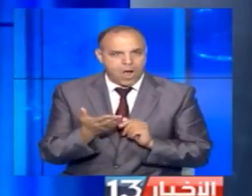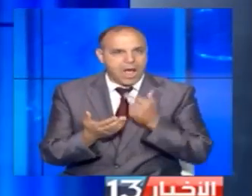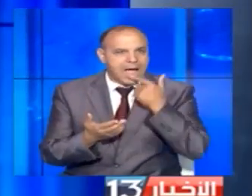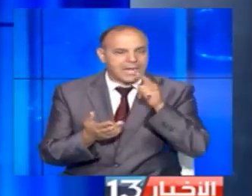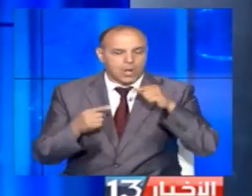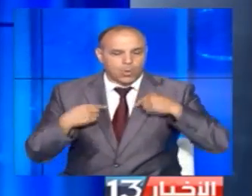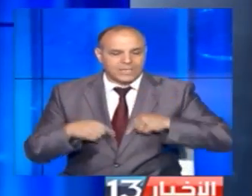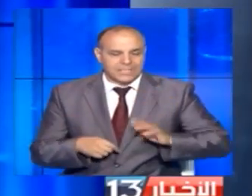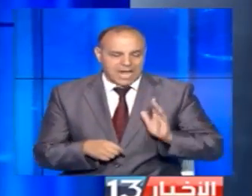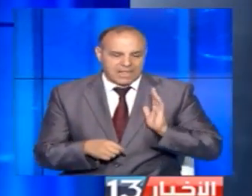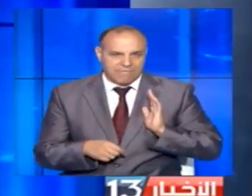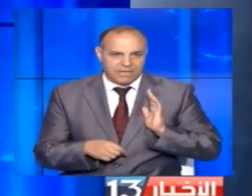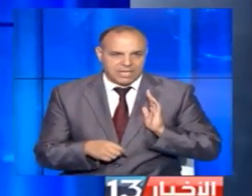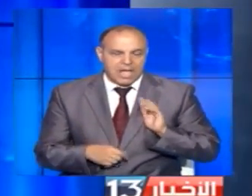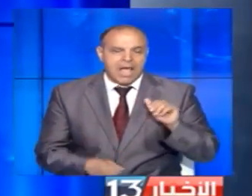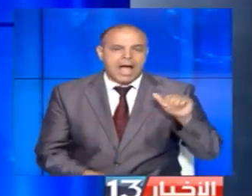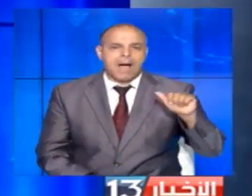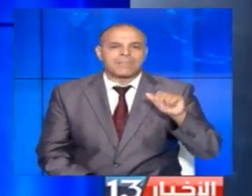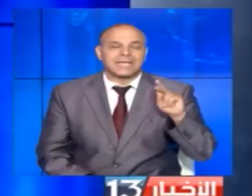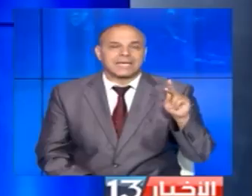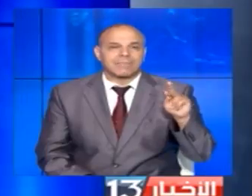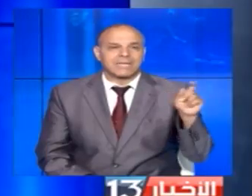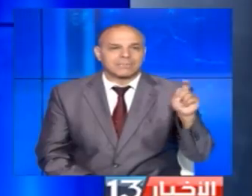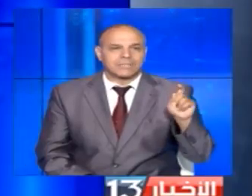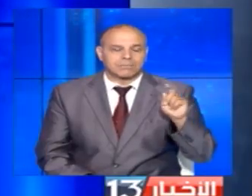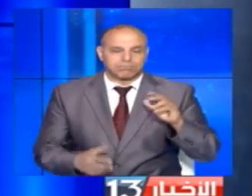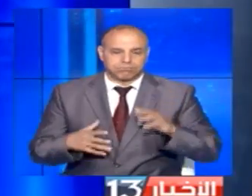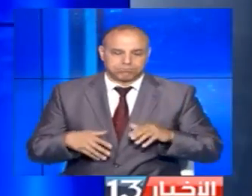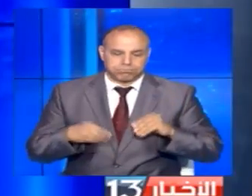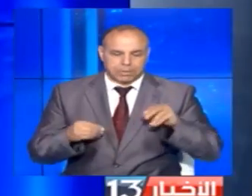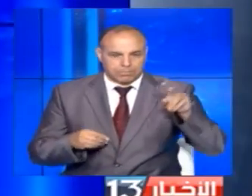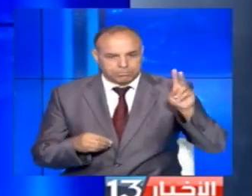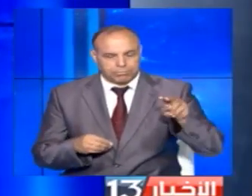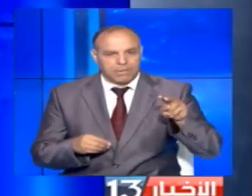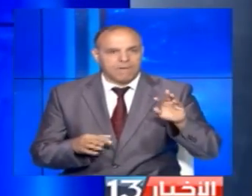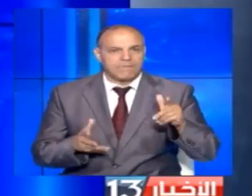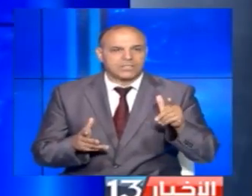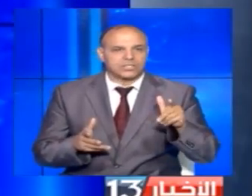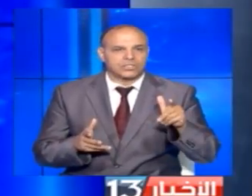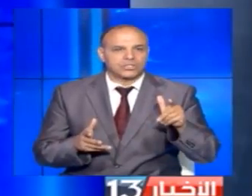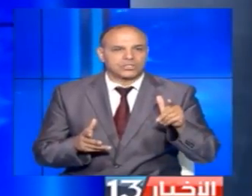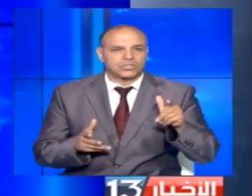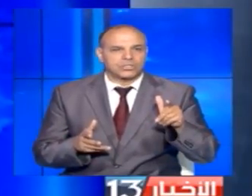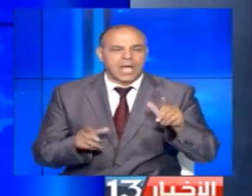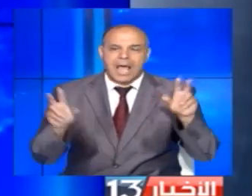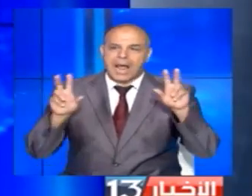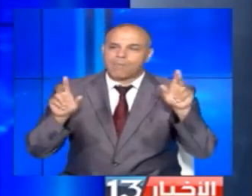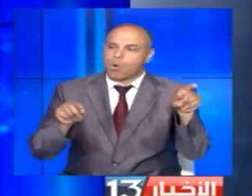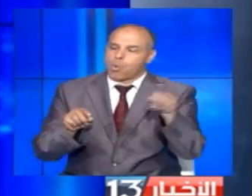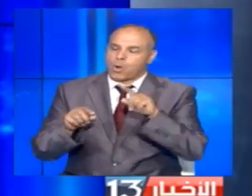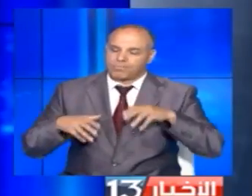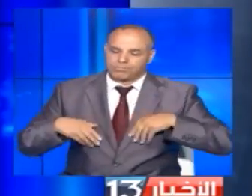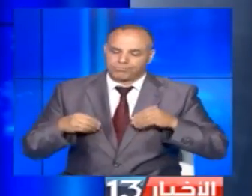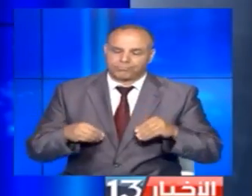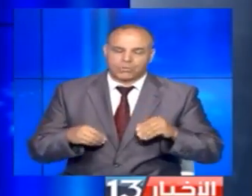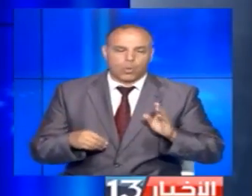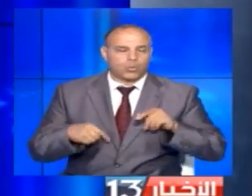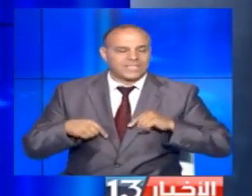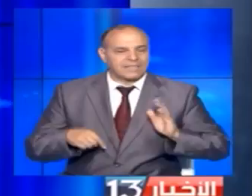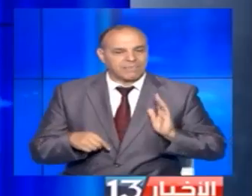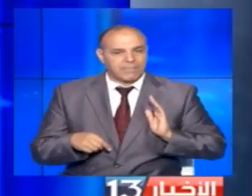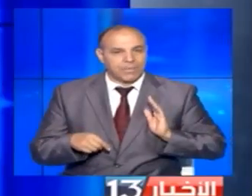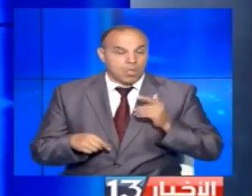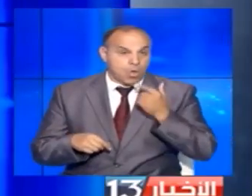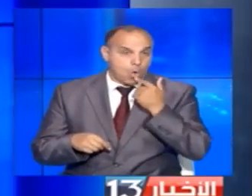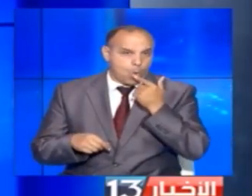وزير الدفاع الوطني عبد الكريم السبيدي عن استقالته رسميا أمام وسائل الإعلام طبعا. وأكد السبيدي